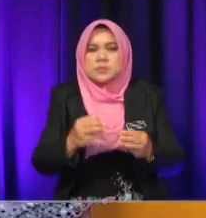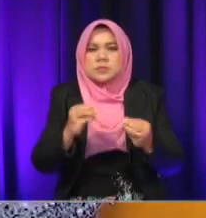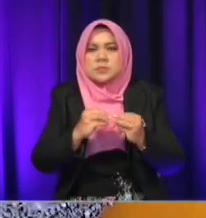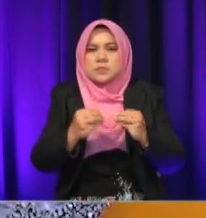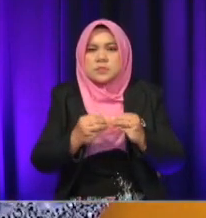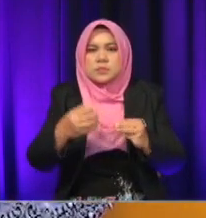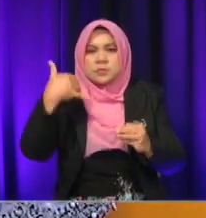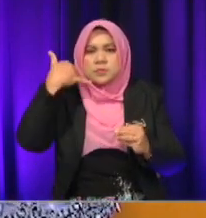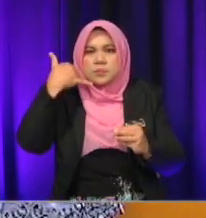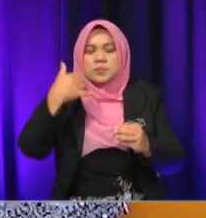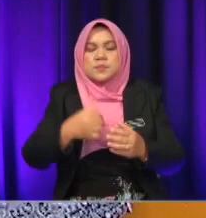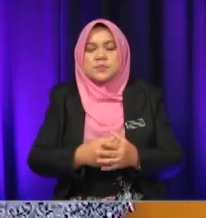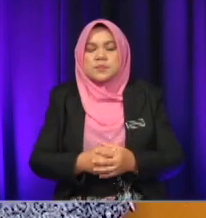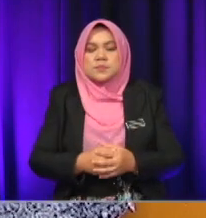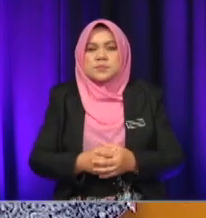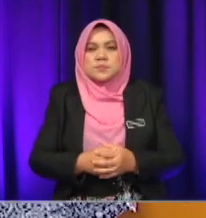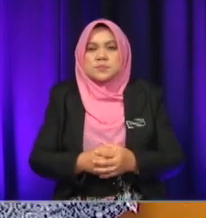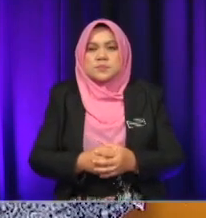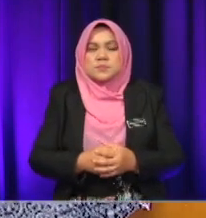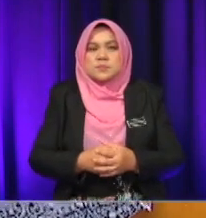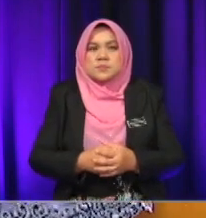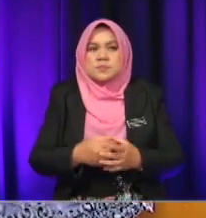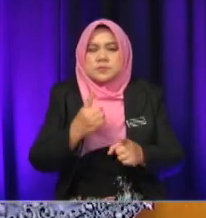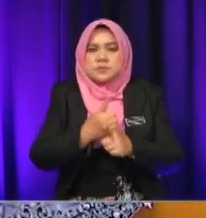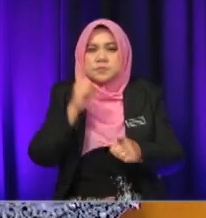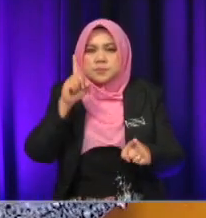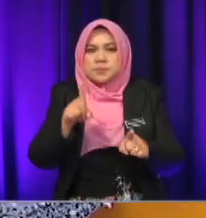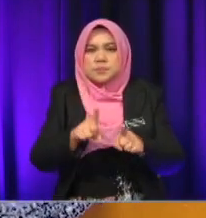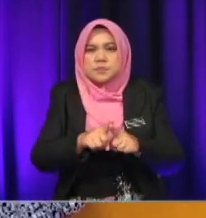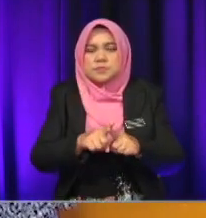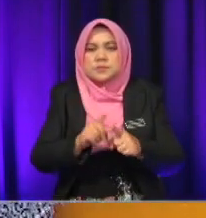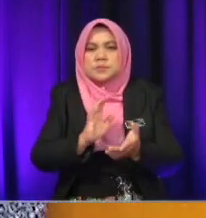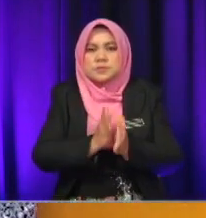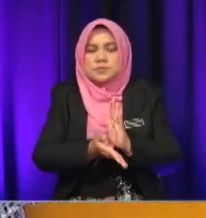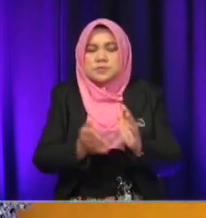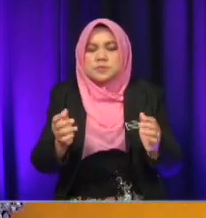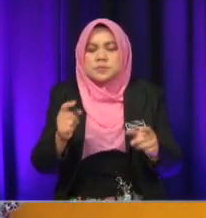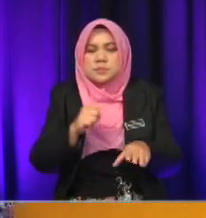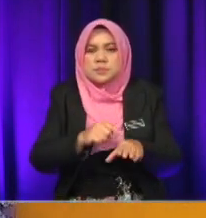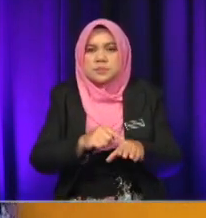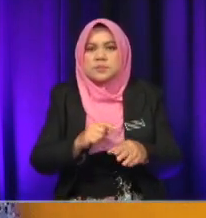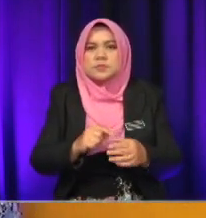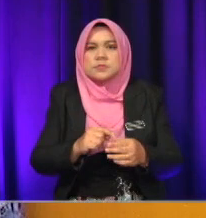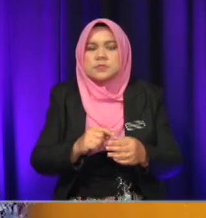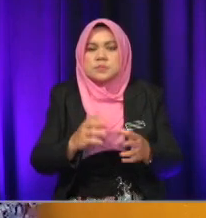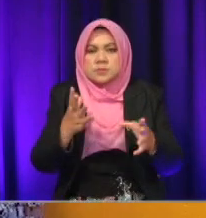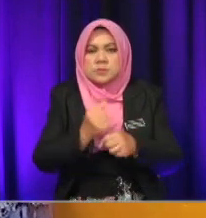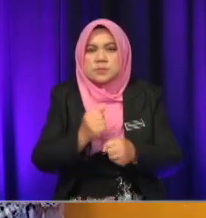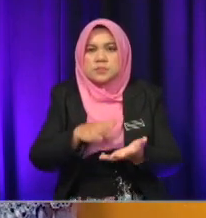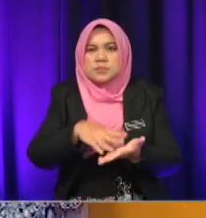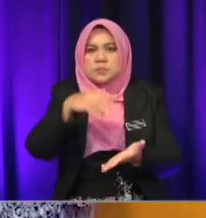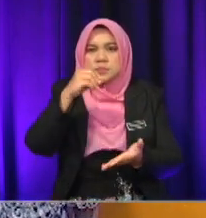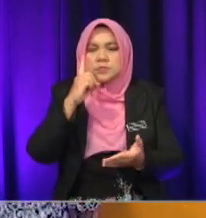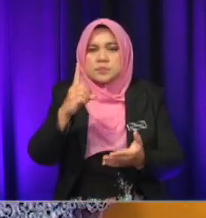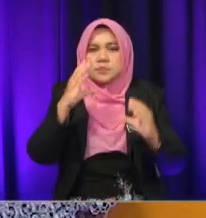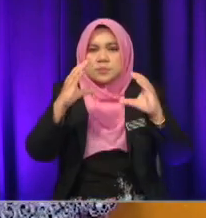untuk dihubungi. Betul cikgu, setuju. Jadi dekat situ murid kita dapat belajar